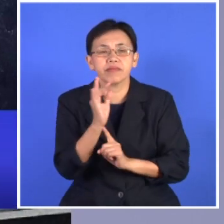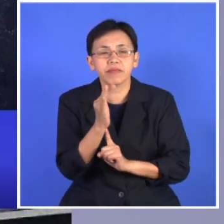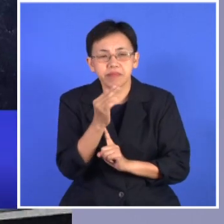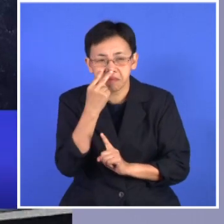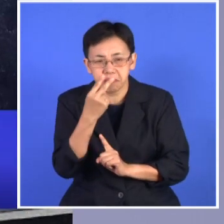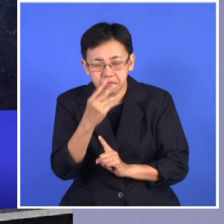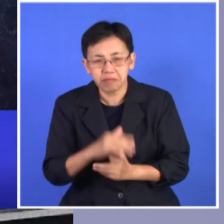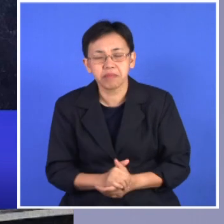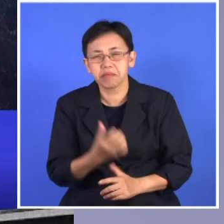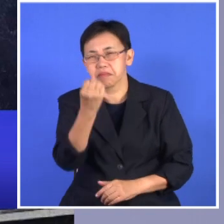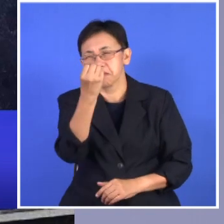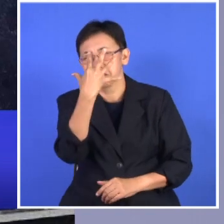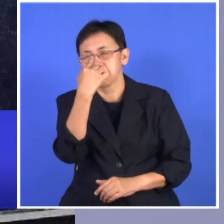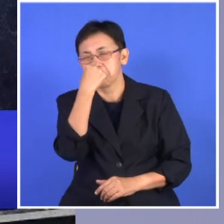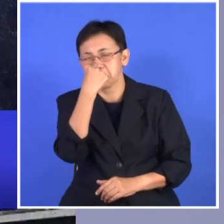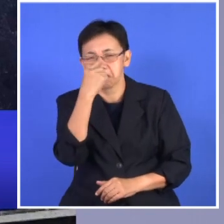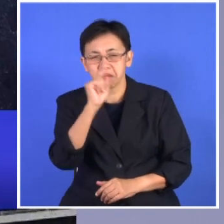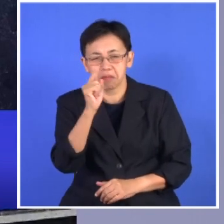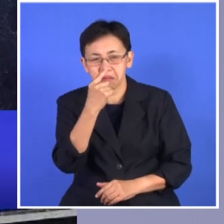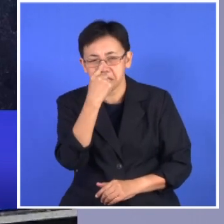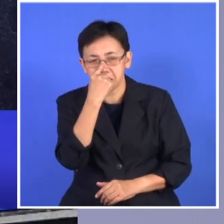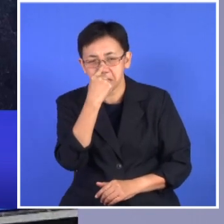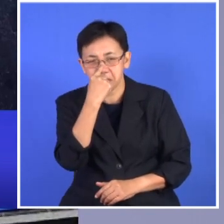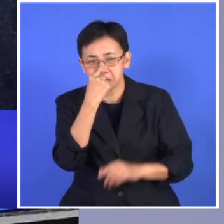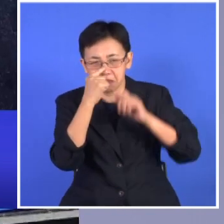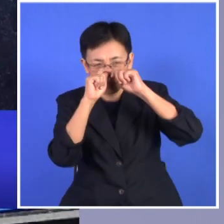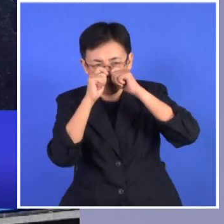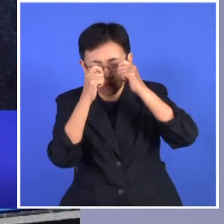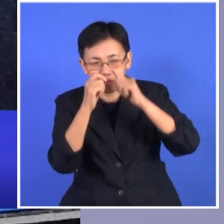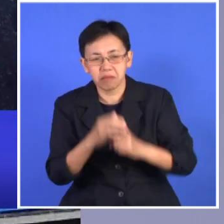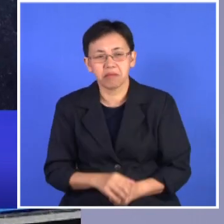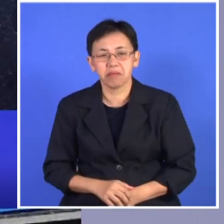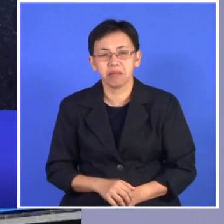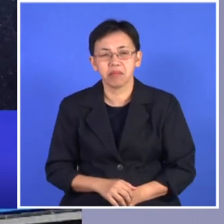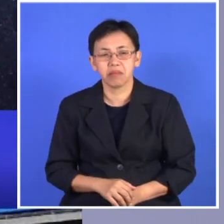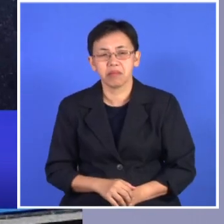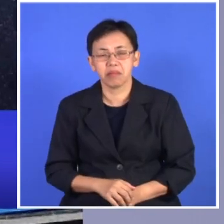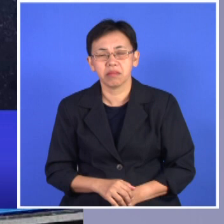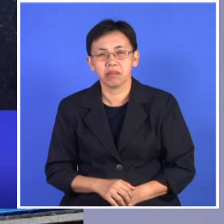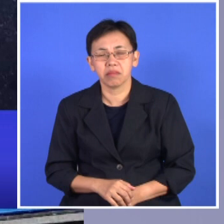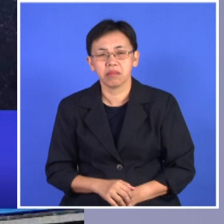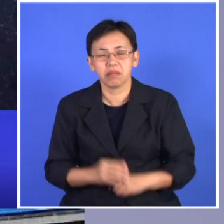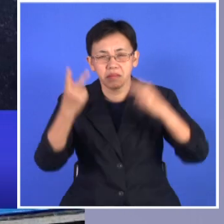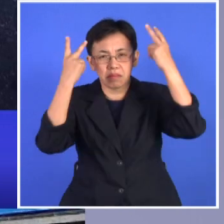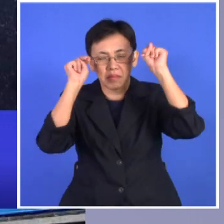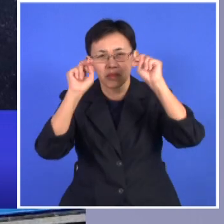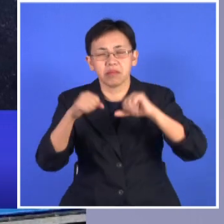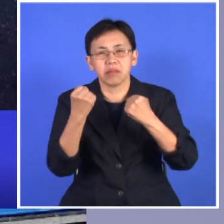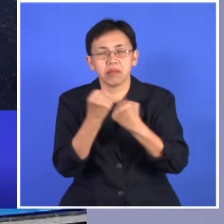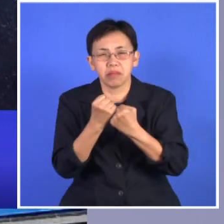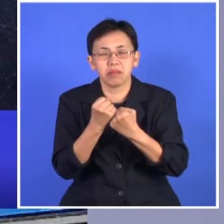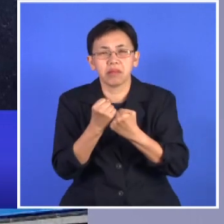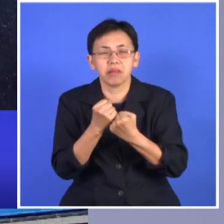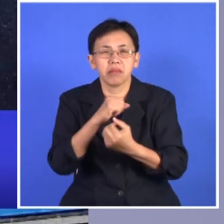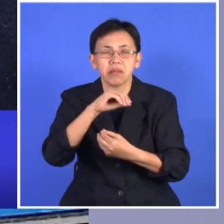พอไปดูฟิล์มเซเรย์เห็นมั้ยคะดั้งหักเลยค่ะเนี่ยล่าสุดนายกสมาคมผู้ประกอบการธุรกิจกลางคืนเมือง